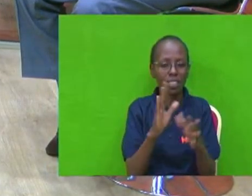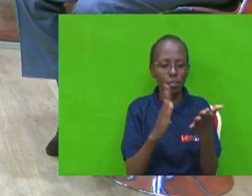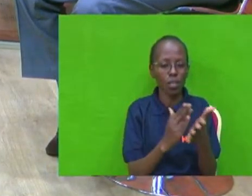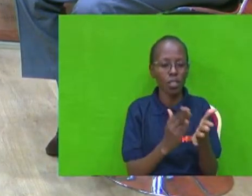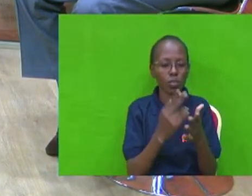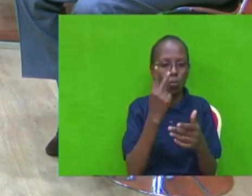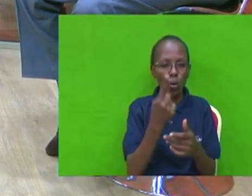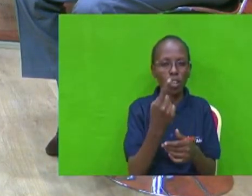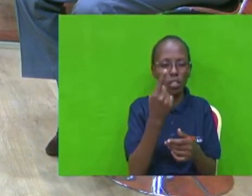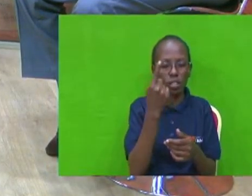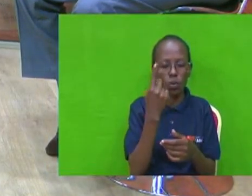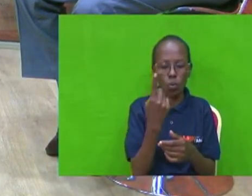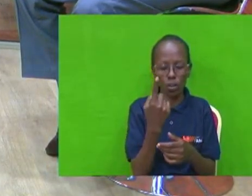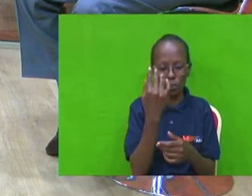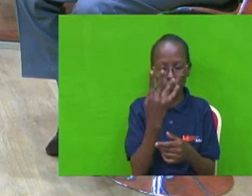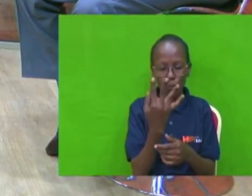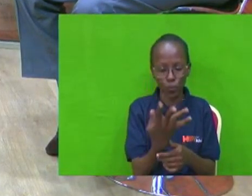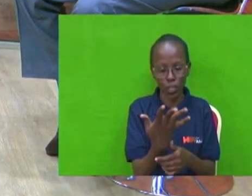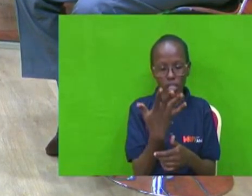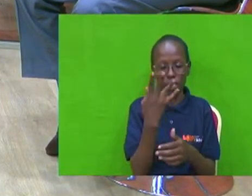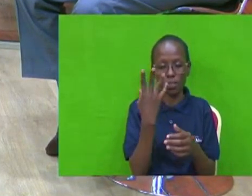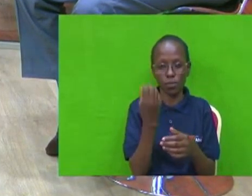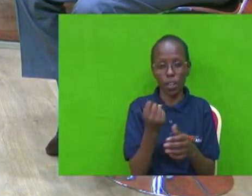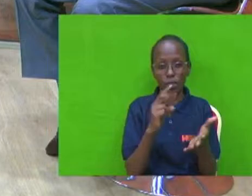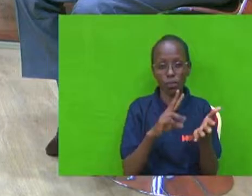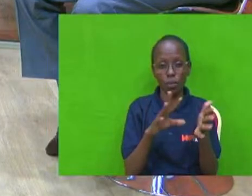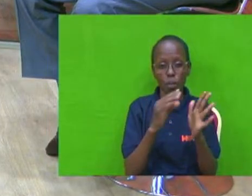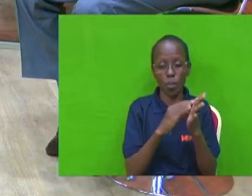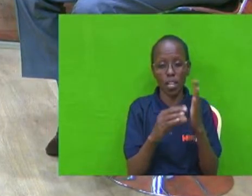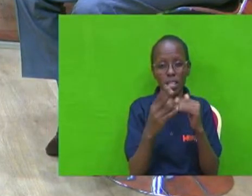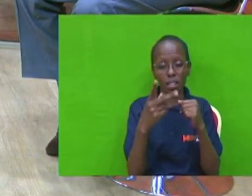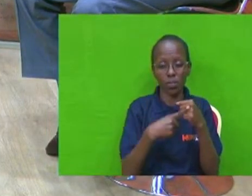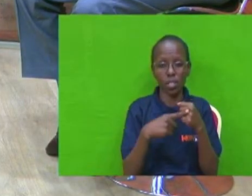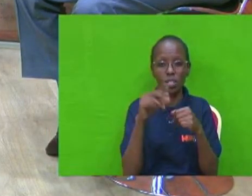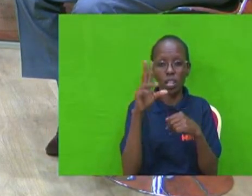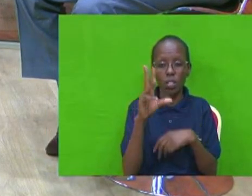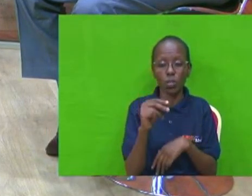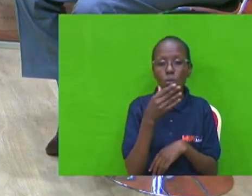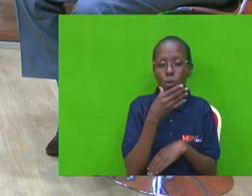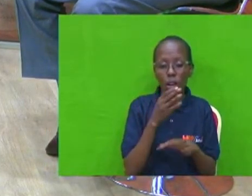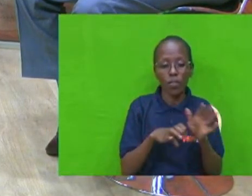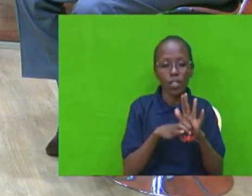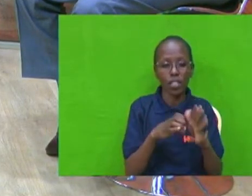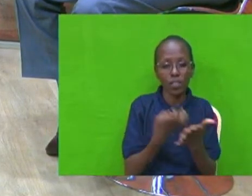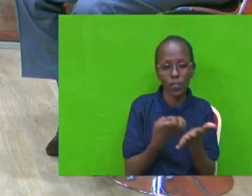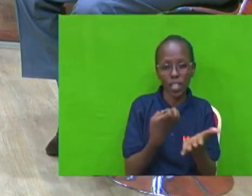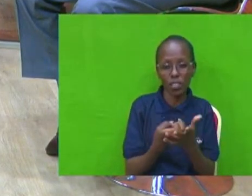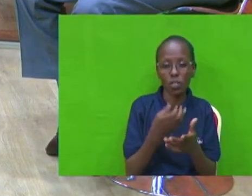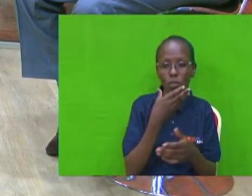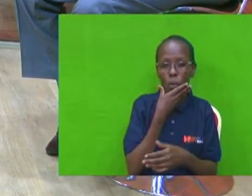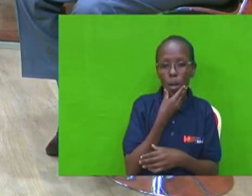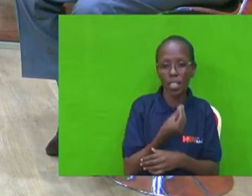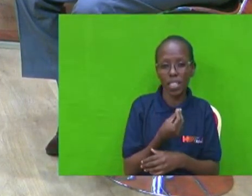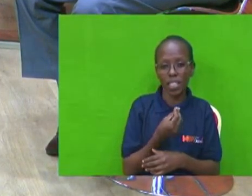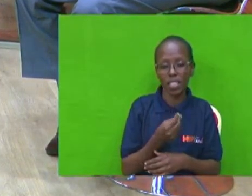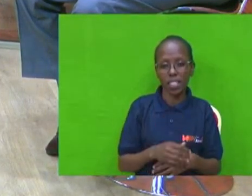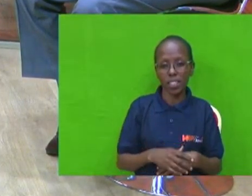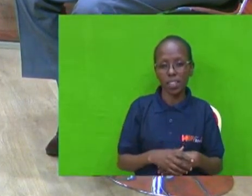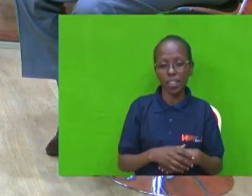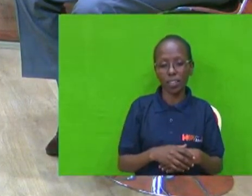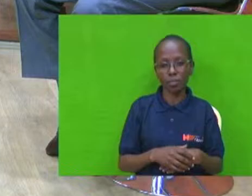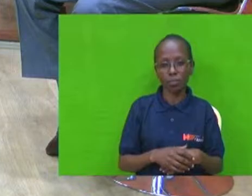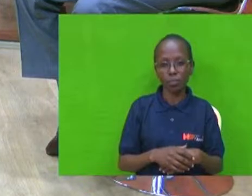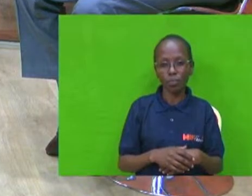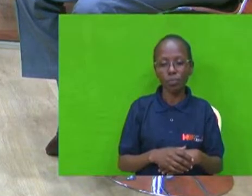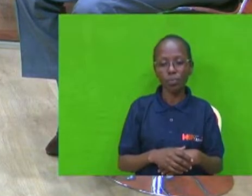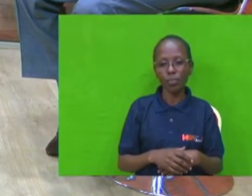6. Inasema it is no evidence of manliness. Sijui kama mtatranslate. It is